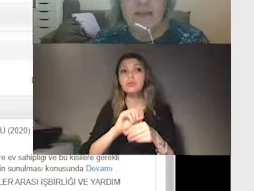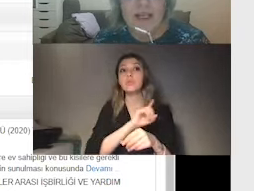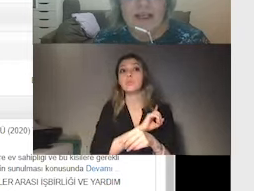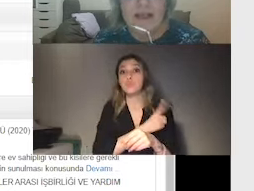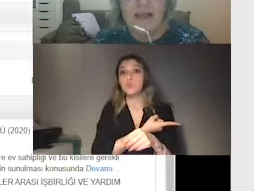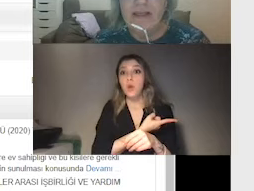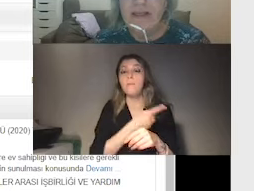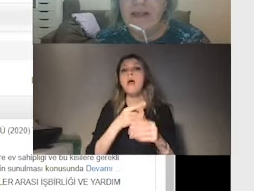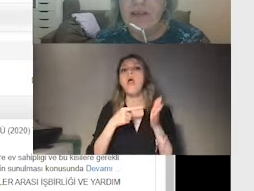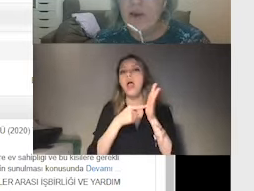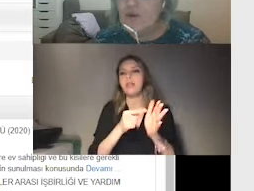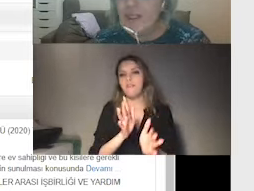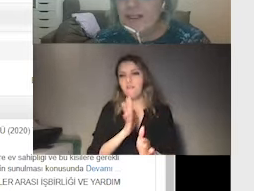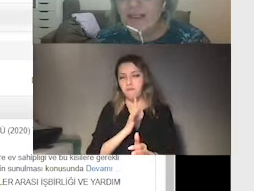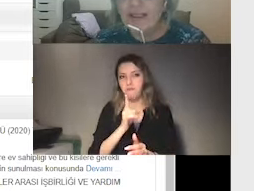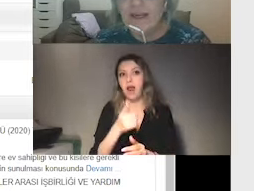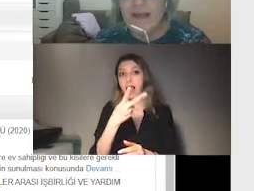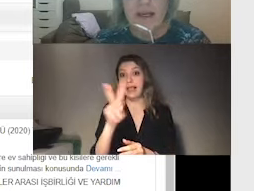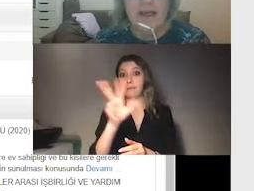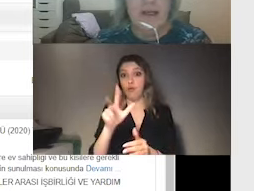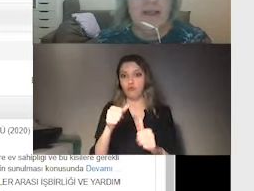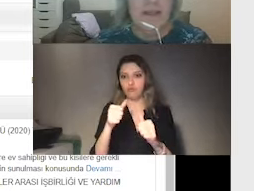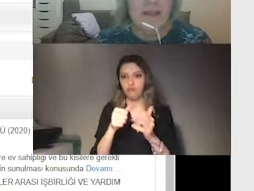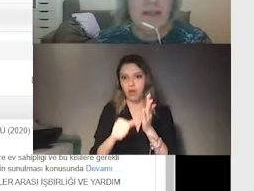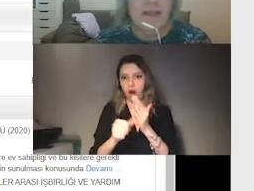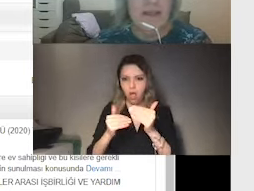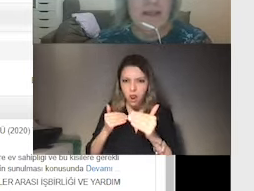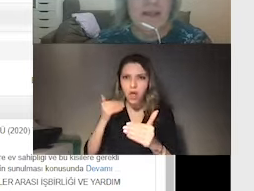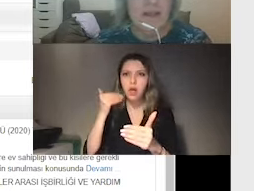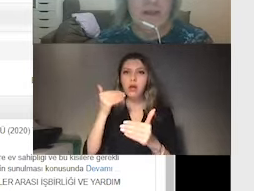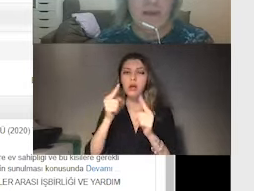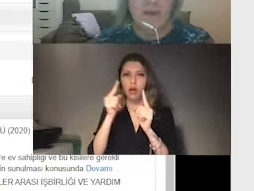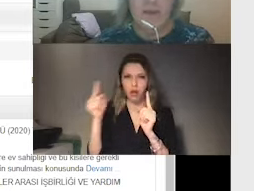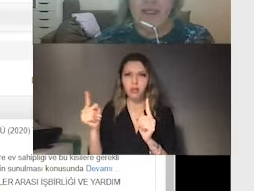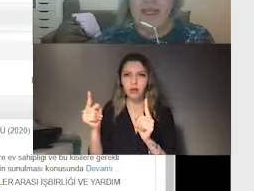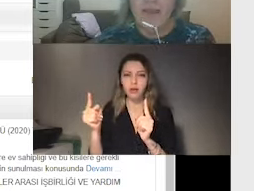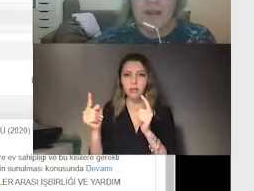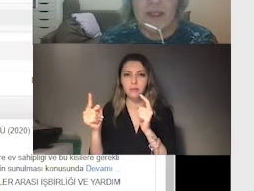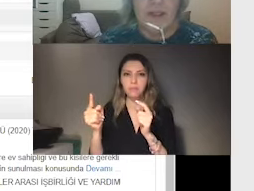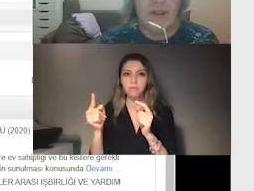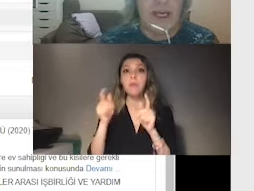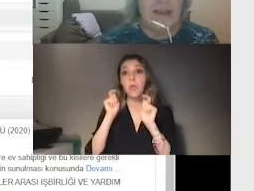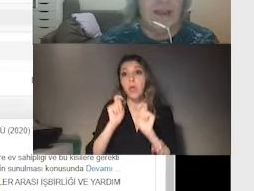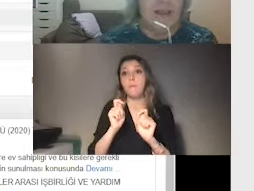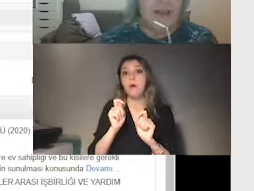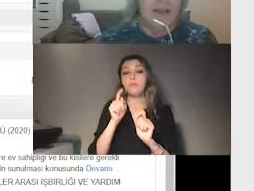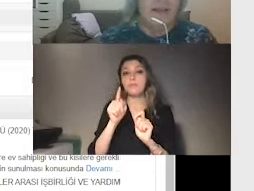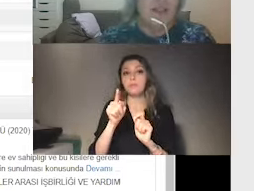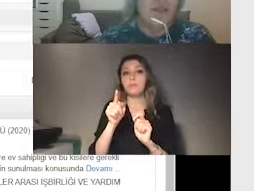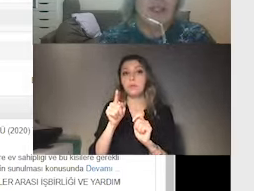hedeflerini 2030 yılına kadar uygulayan bir şey,